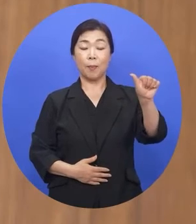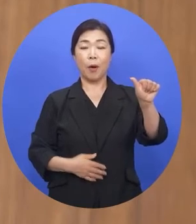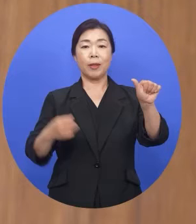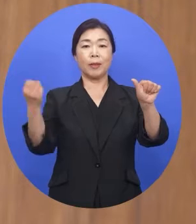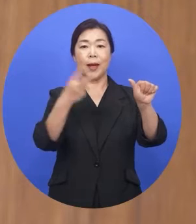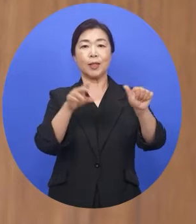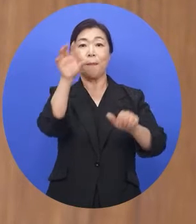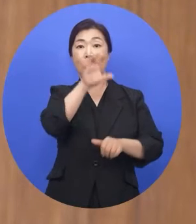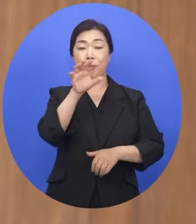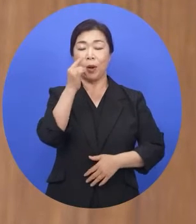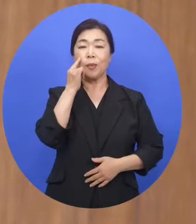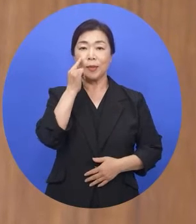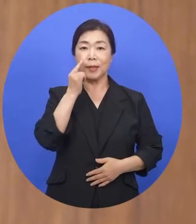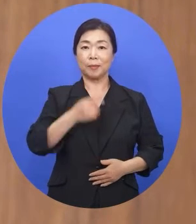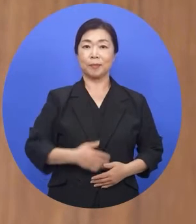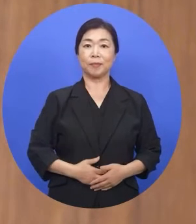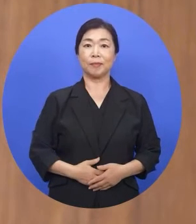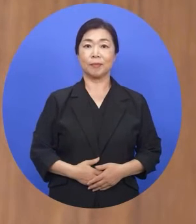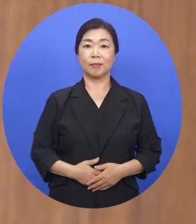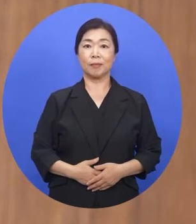다섯 번 반복해 보겠습니다.